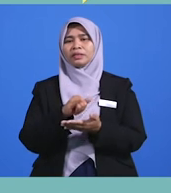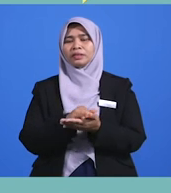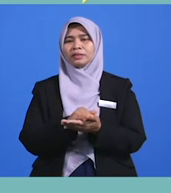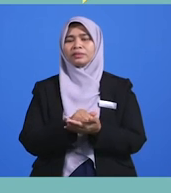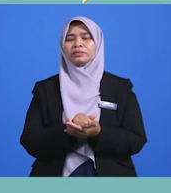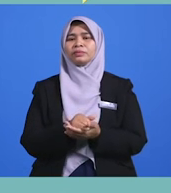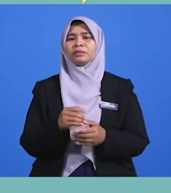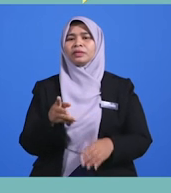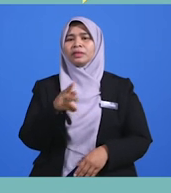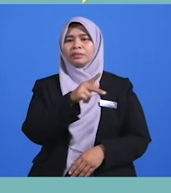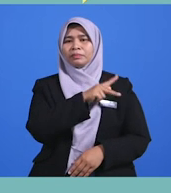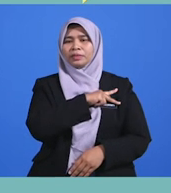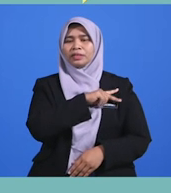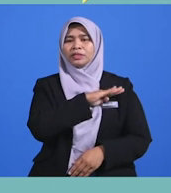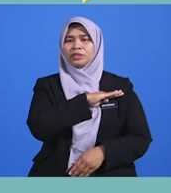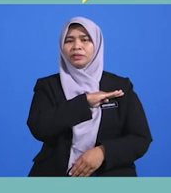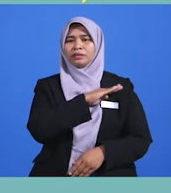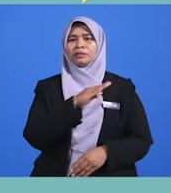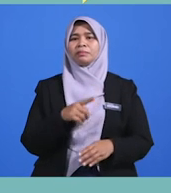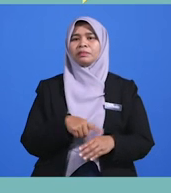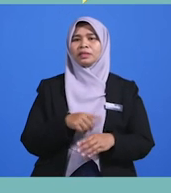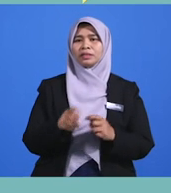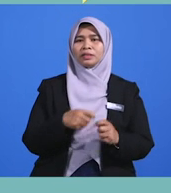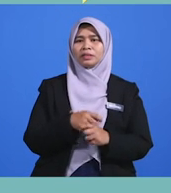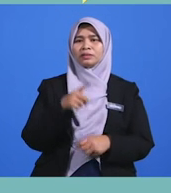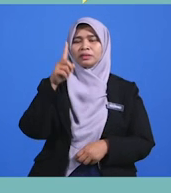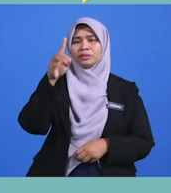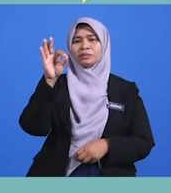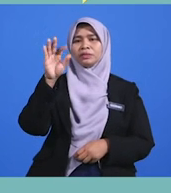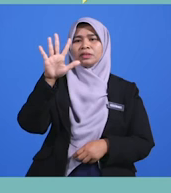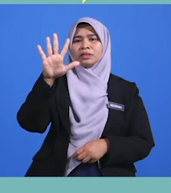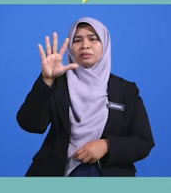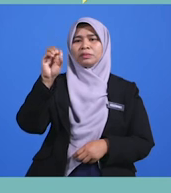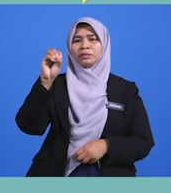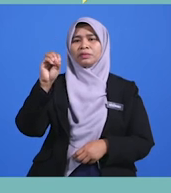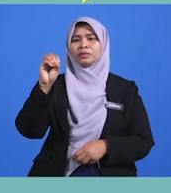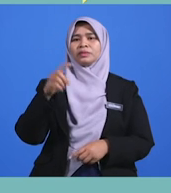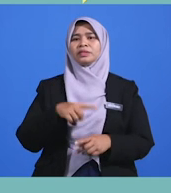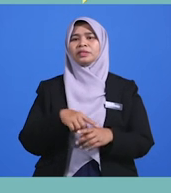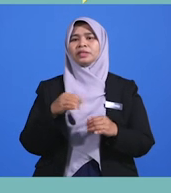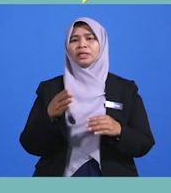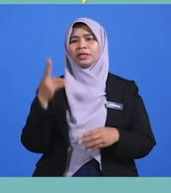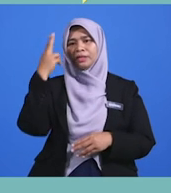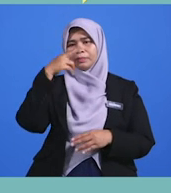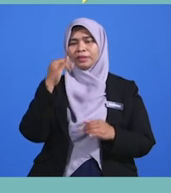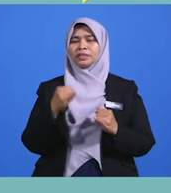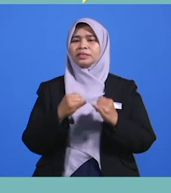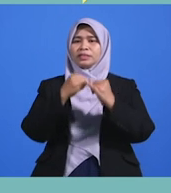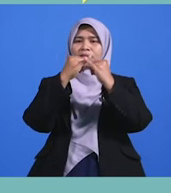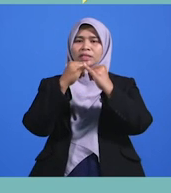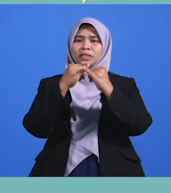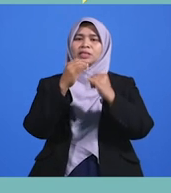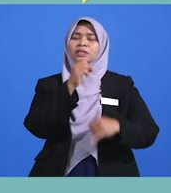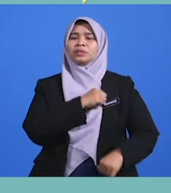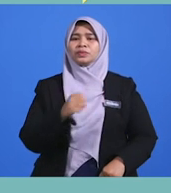Pesuruhjaya Tinggi British pada 26 Mei 1950 di perkarangan Istana Sultan Selangor dengan dihadiri oleh Duli Yang Maha Mulia